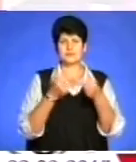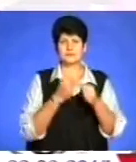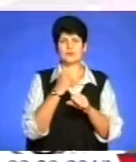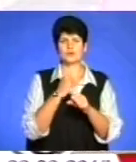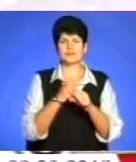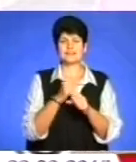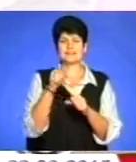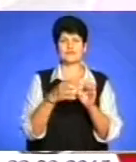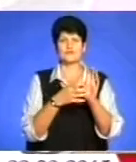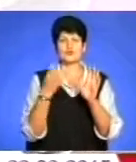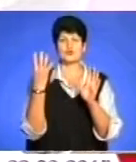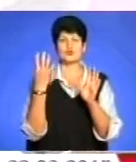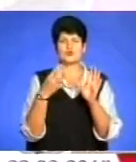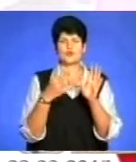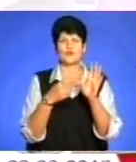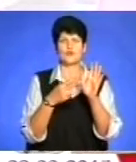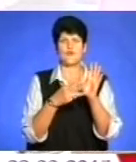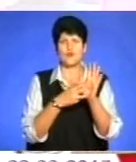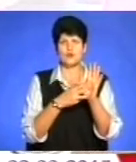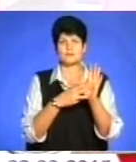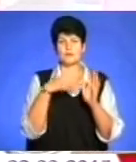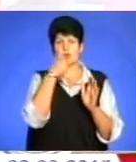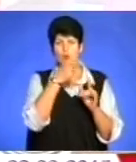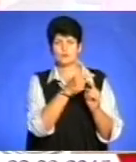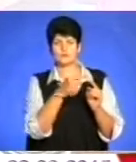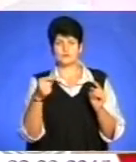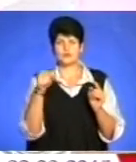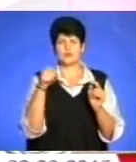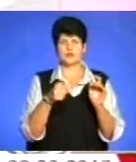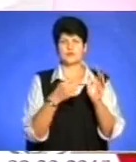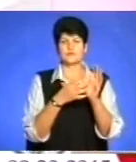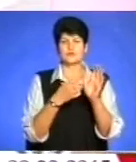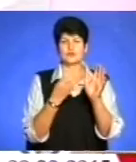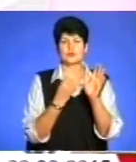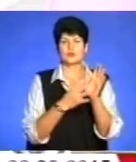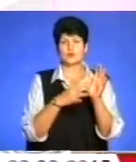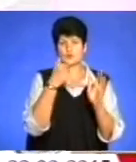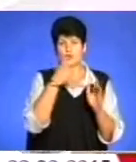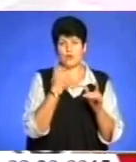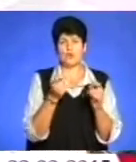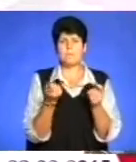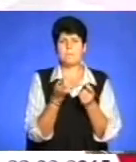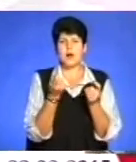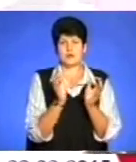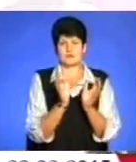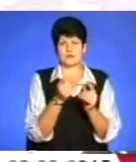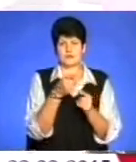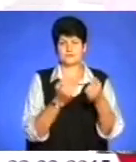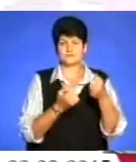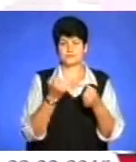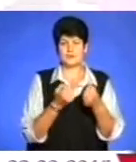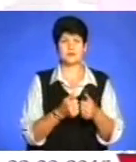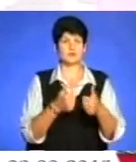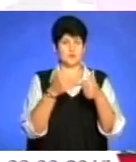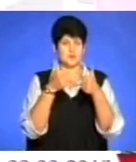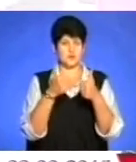1948 року по 1990 рік. Автомобілей мало збереглося до сьогоднішнього дня. Ну, це один із таких хороших